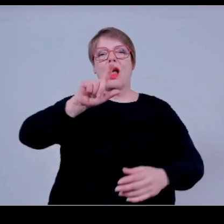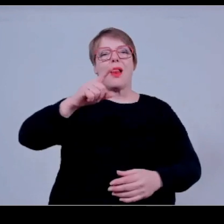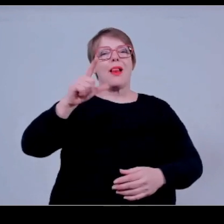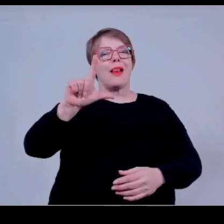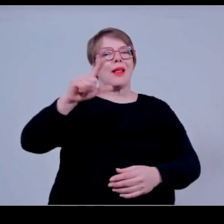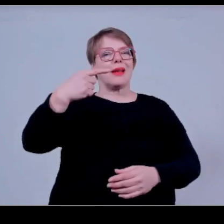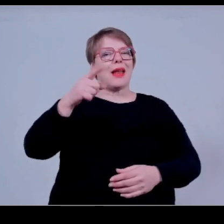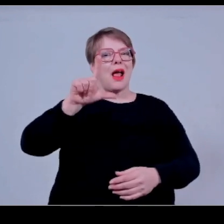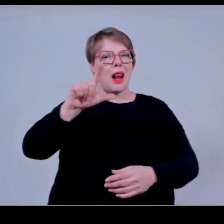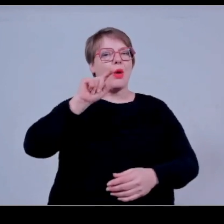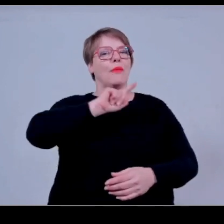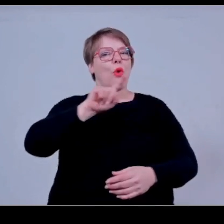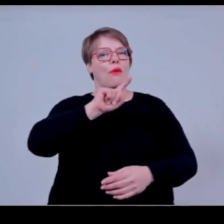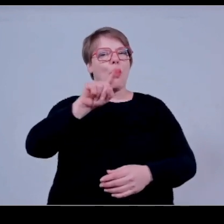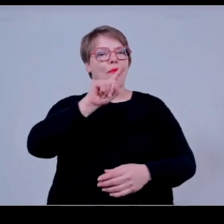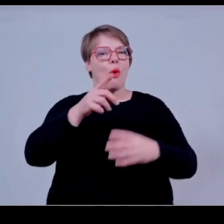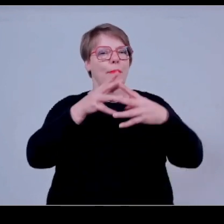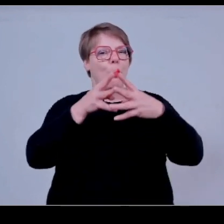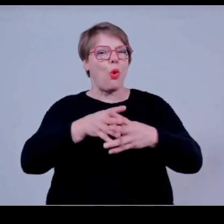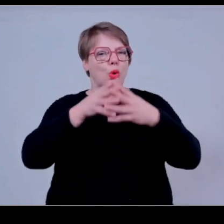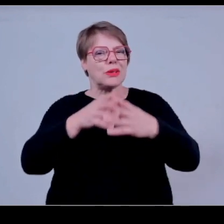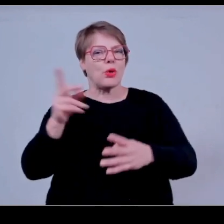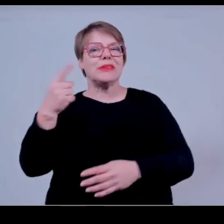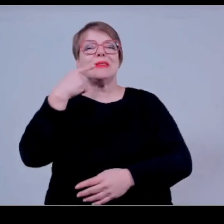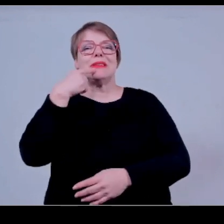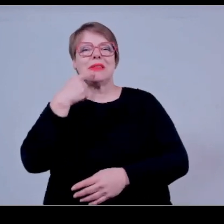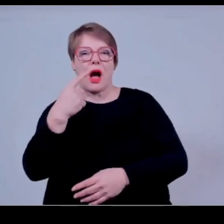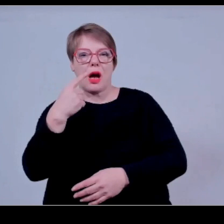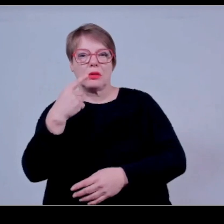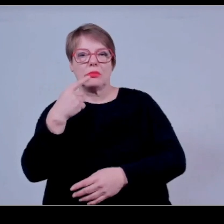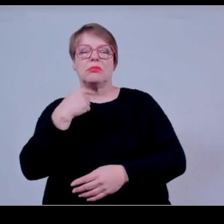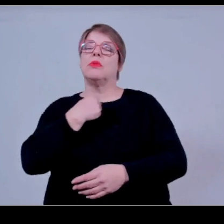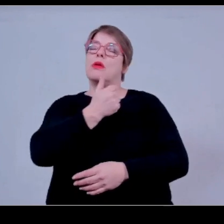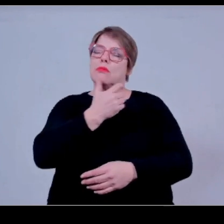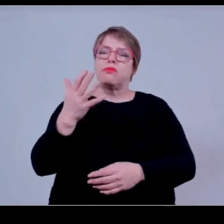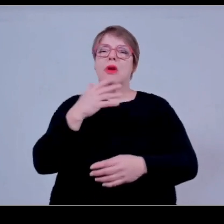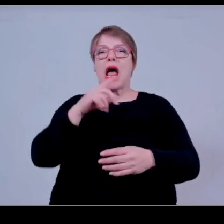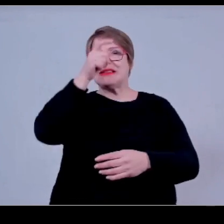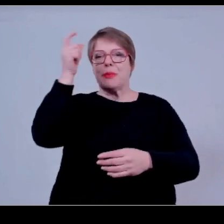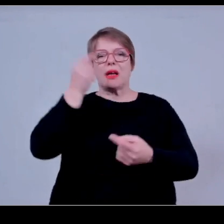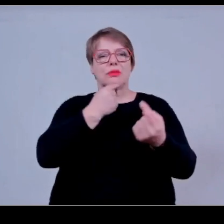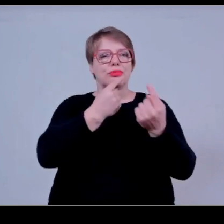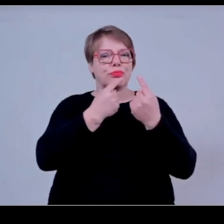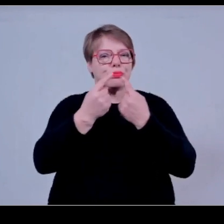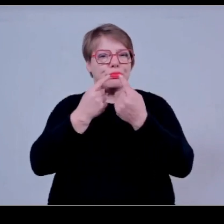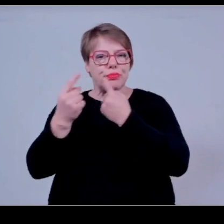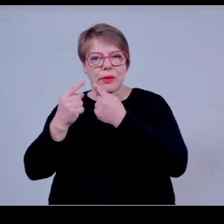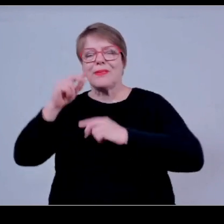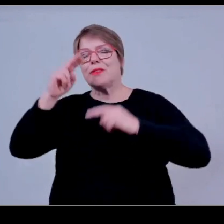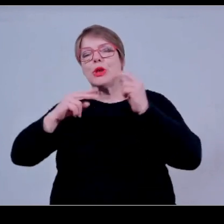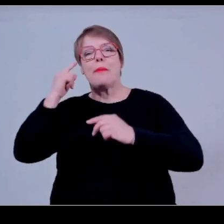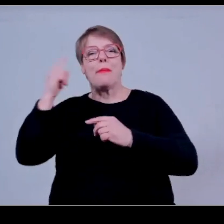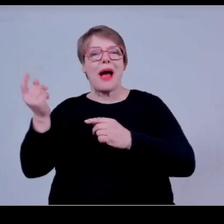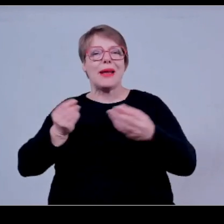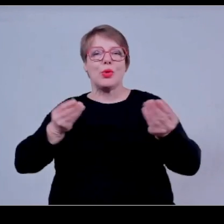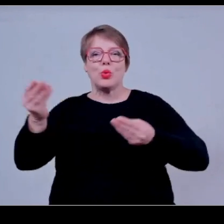ist es aber so, auch nach der gestrigen Diskussion der GMK, wo man gesehen hat, manche haben halt Verordnungen, die länger laufen, die gehen jetzt einfach